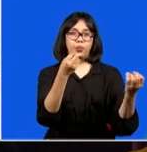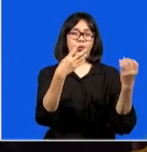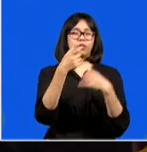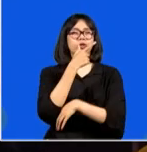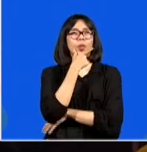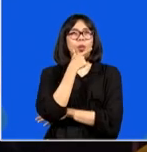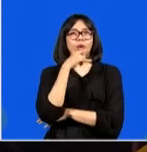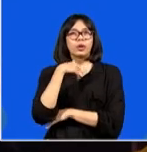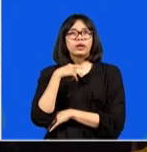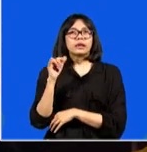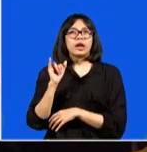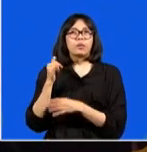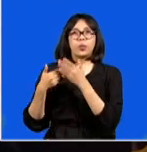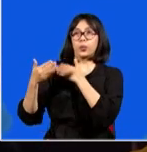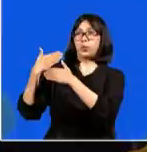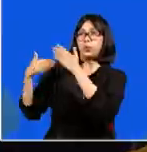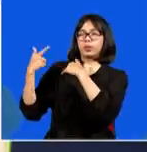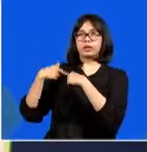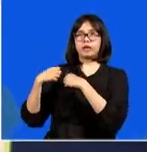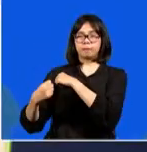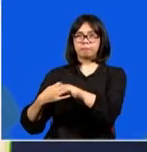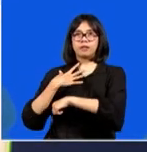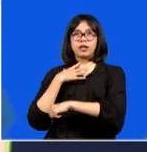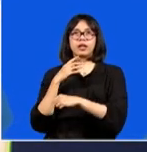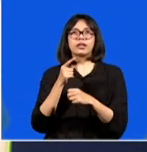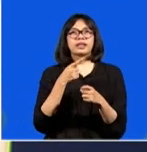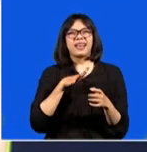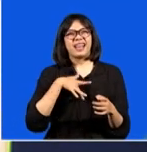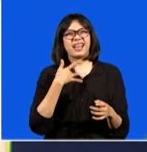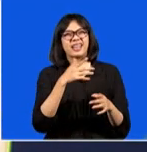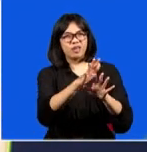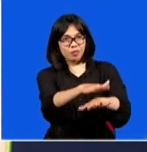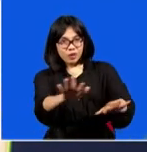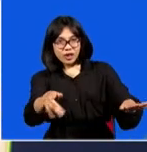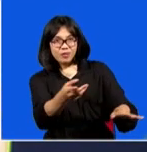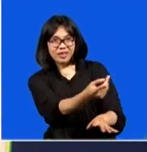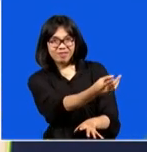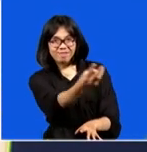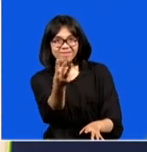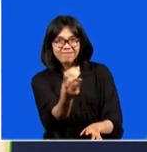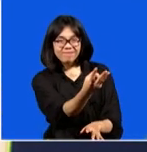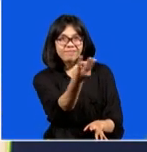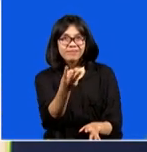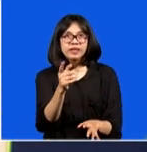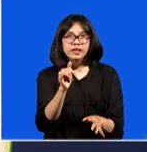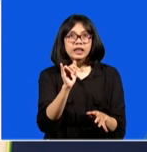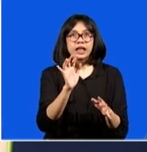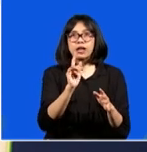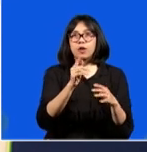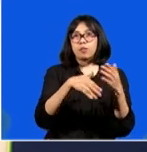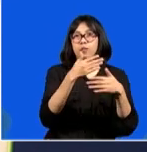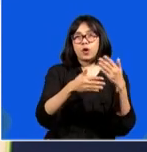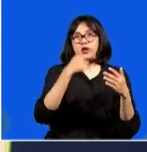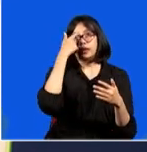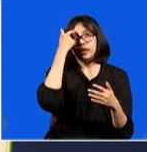dilakukan gitu dan saya rasa murid-murid Bapak Ibu di sini akan keluar dari proses belajar itu